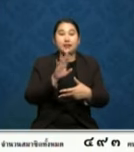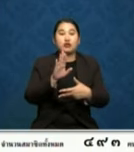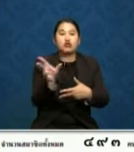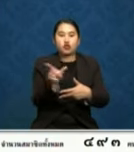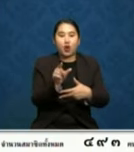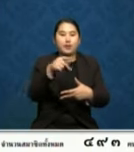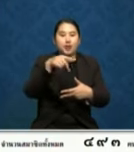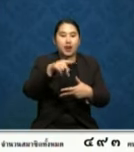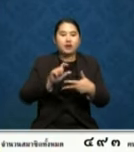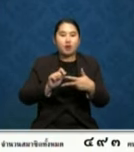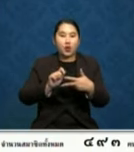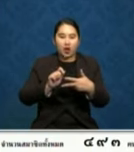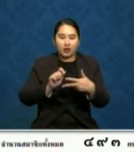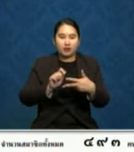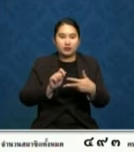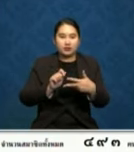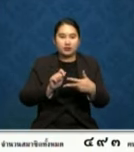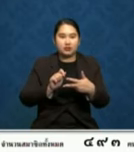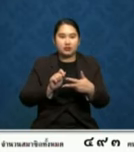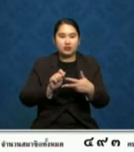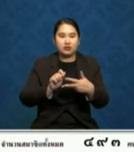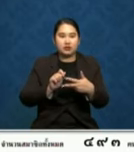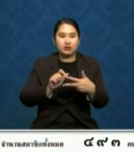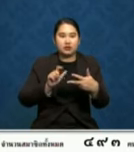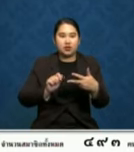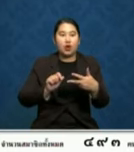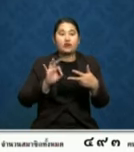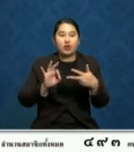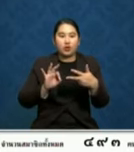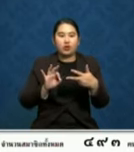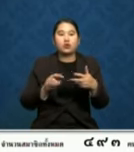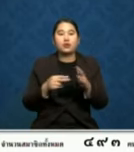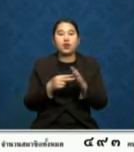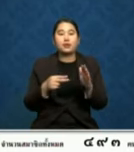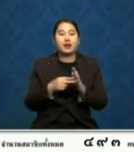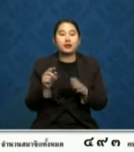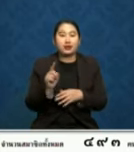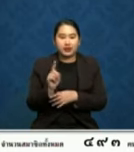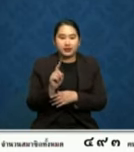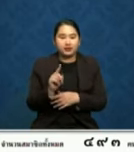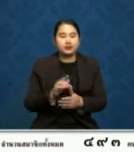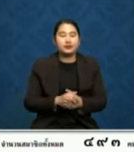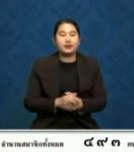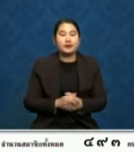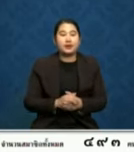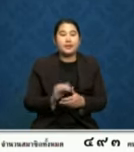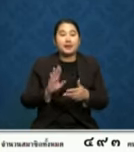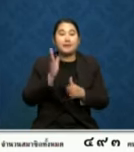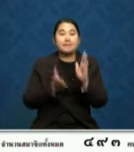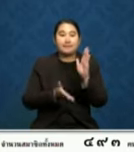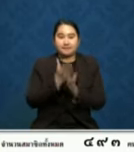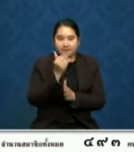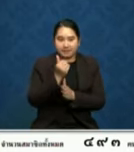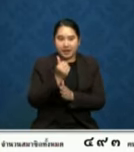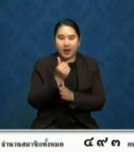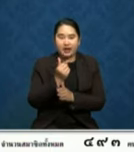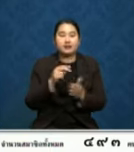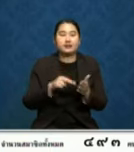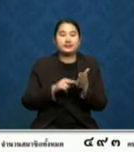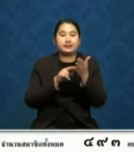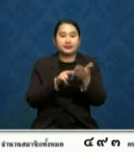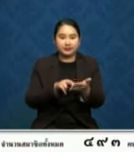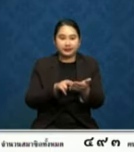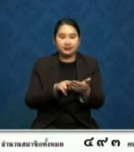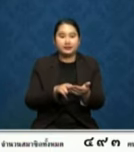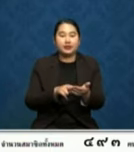ออ่างและบริษัทอฟอนะคะผลปรากฏว่าเ่อมีบริษัทผ่านการคัดเลือกให้เป็นผู้เสนอราคา